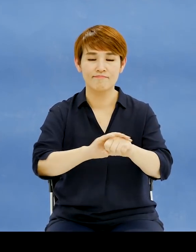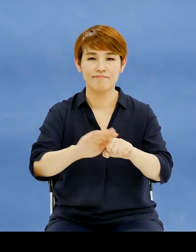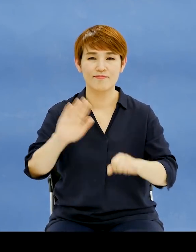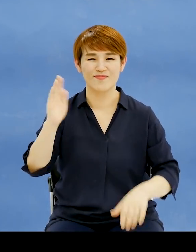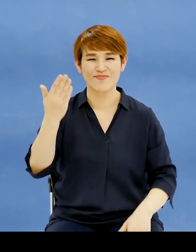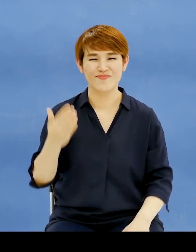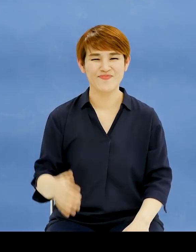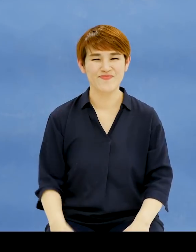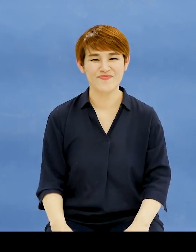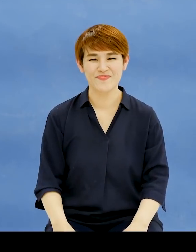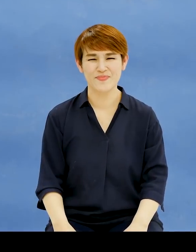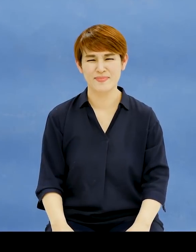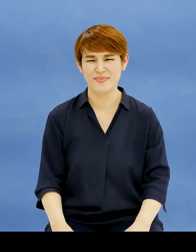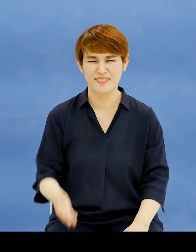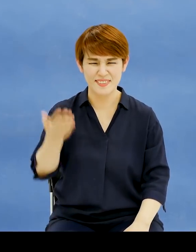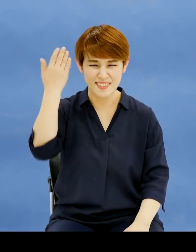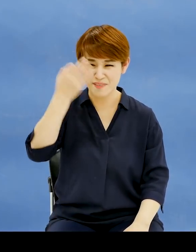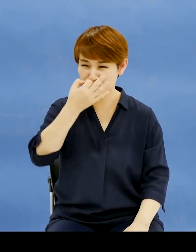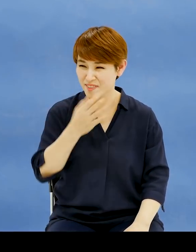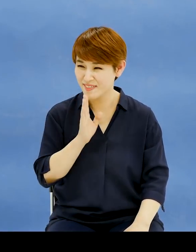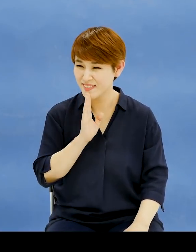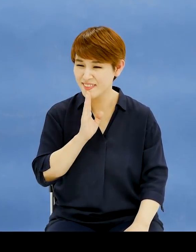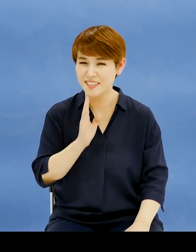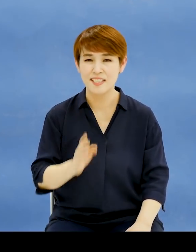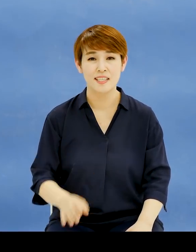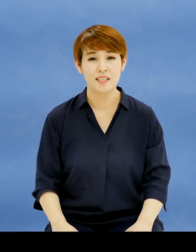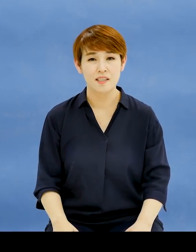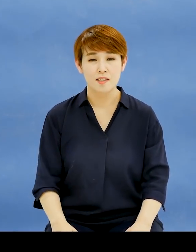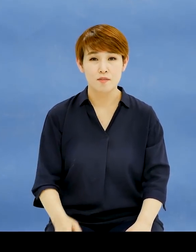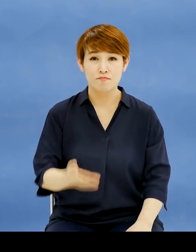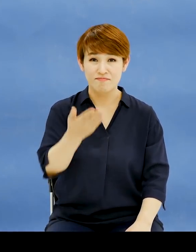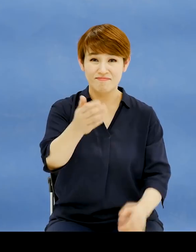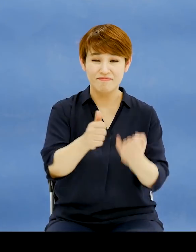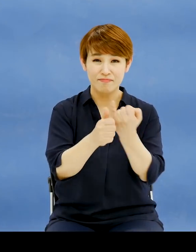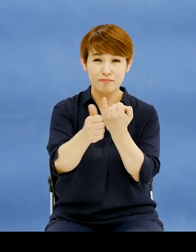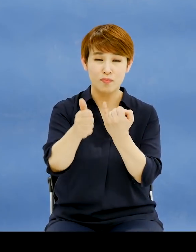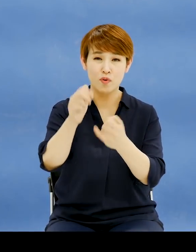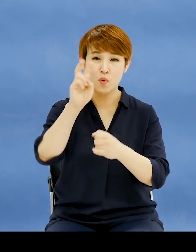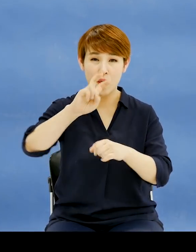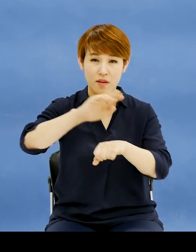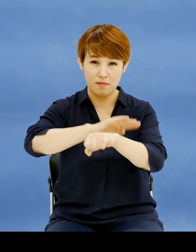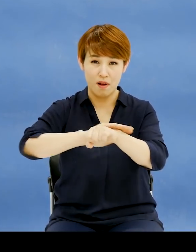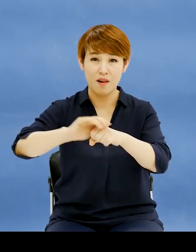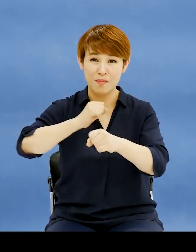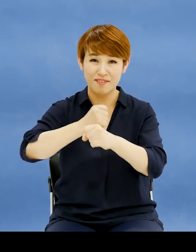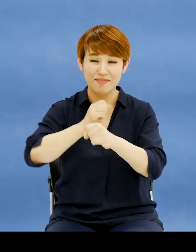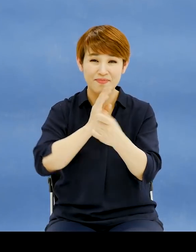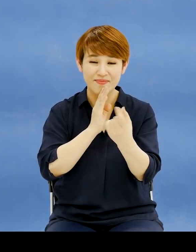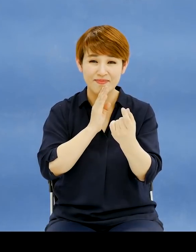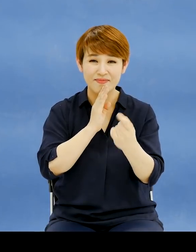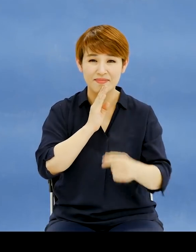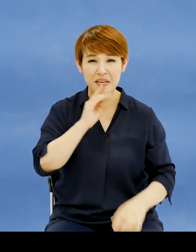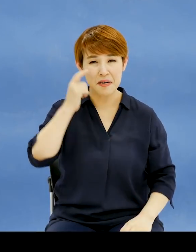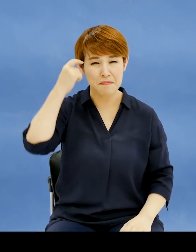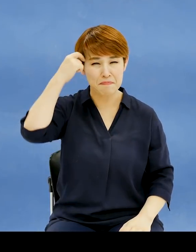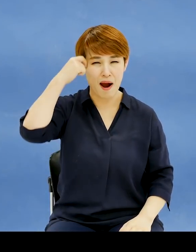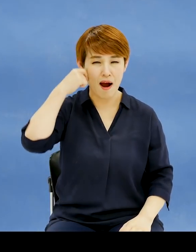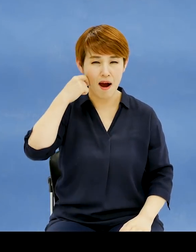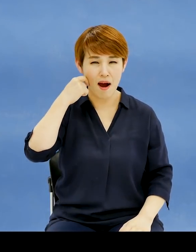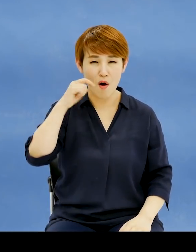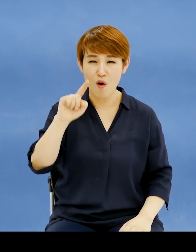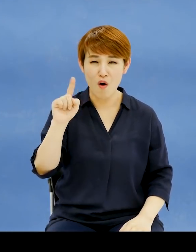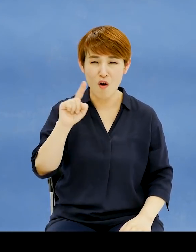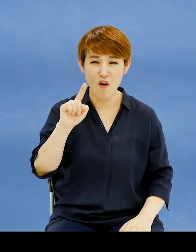잘 지내고 있는데 그 당신 되게 힘드셨죠. 네. 또 이 목사님은 작곡을 잘하시잖아요. 예, 그러니까